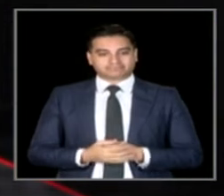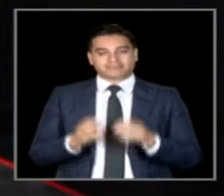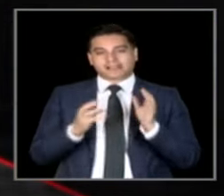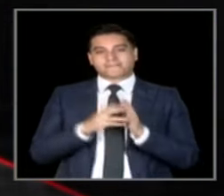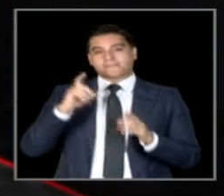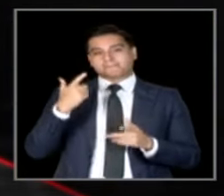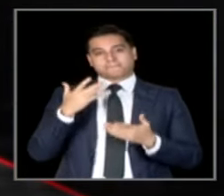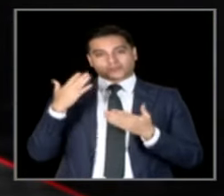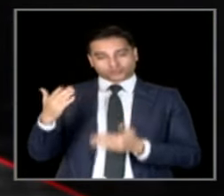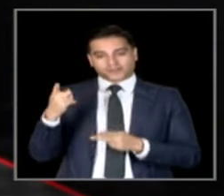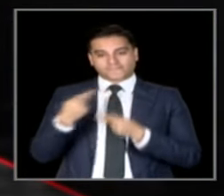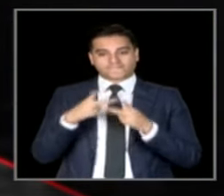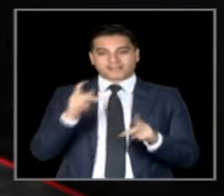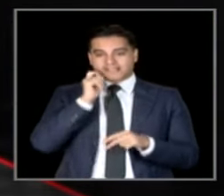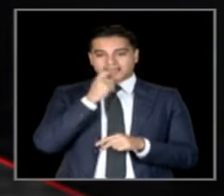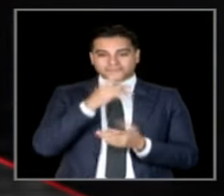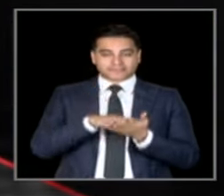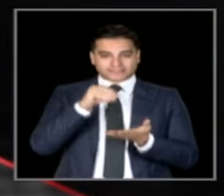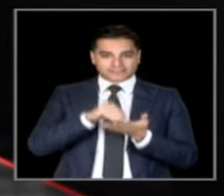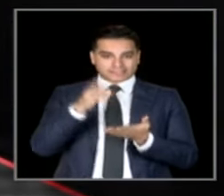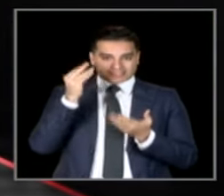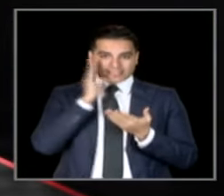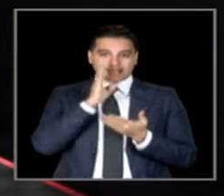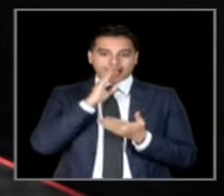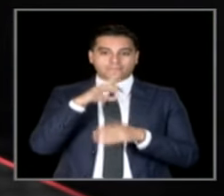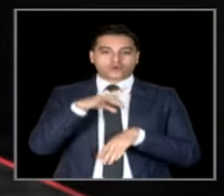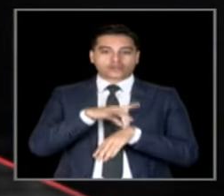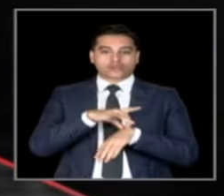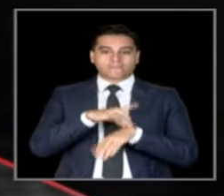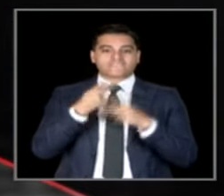جامعة المنصورة بدأت الدراسة بكلية الطب عام